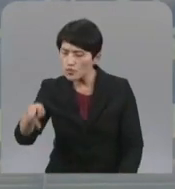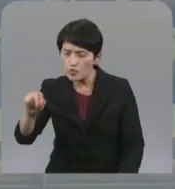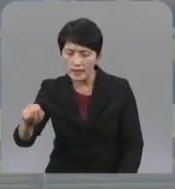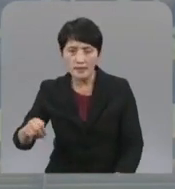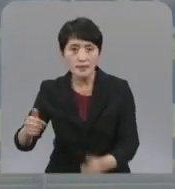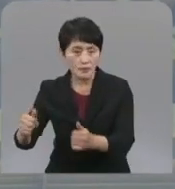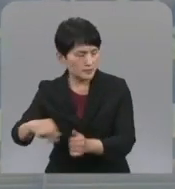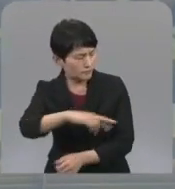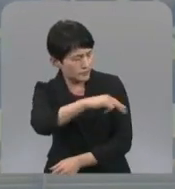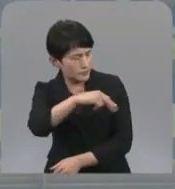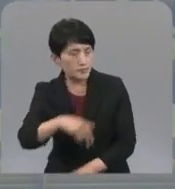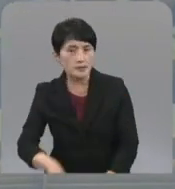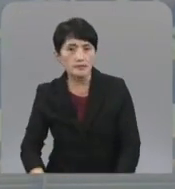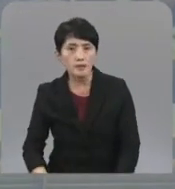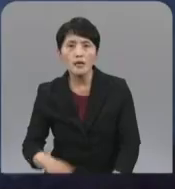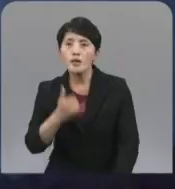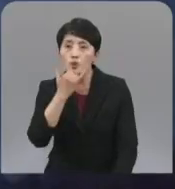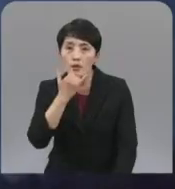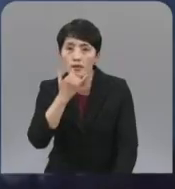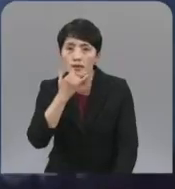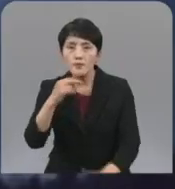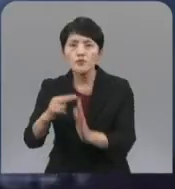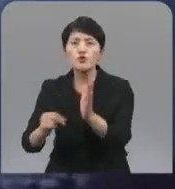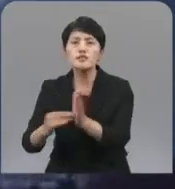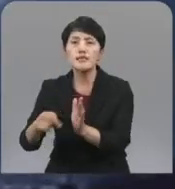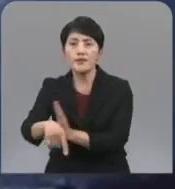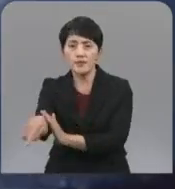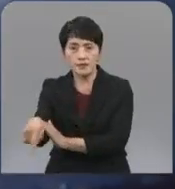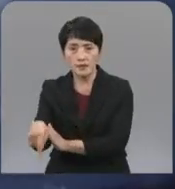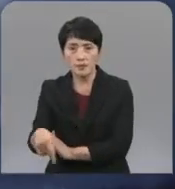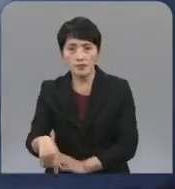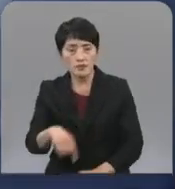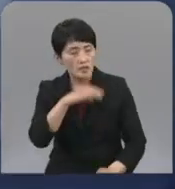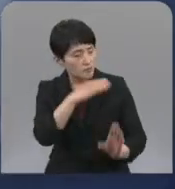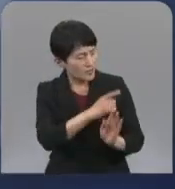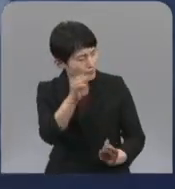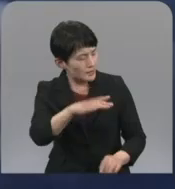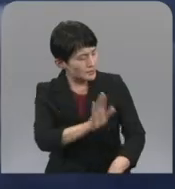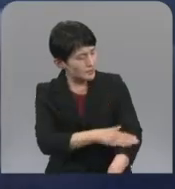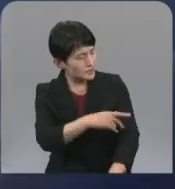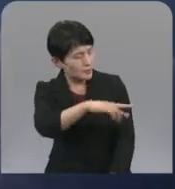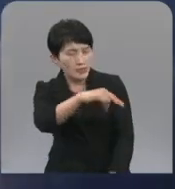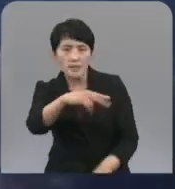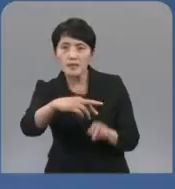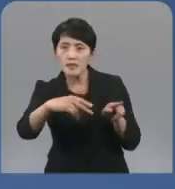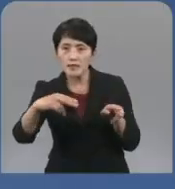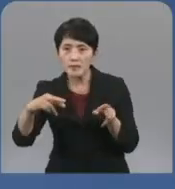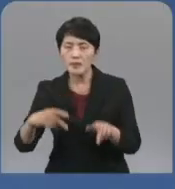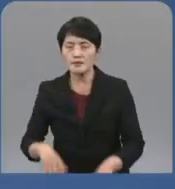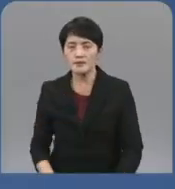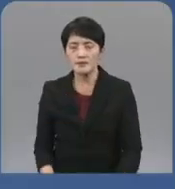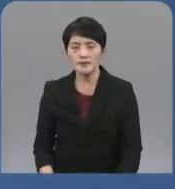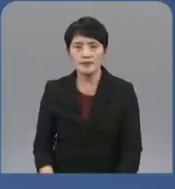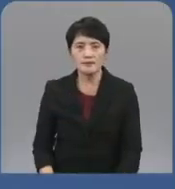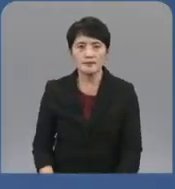المتحده وان كوريا الشماليه لن تلتزم بقرارات الولايات المتحده واتباعها